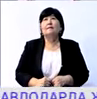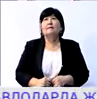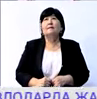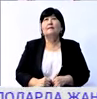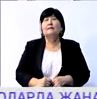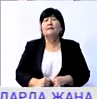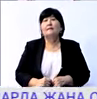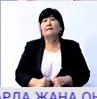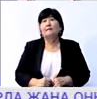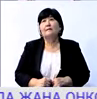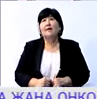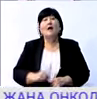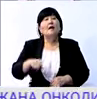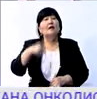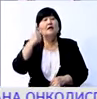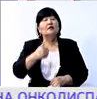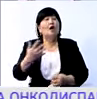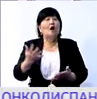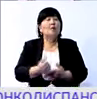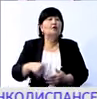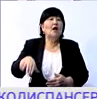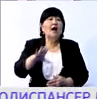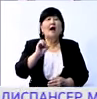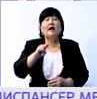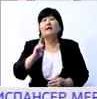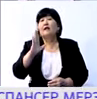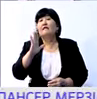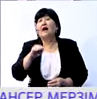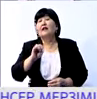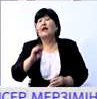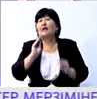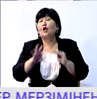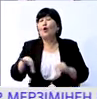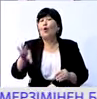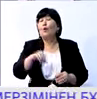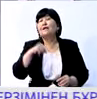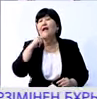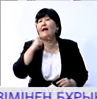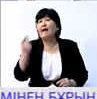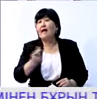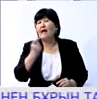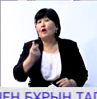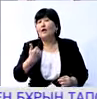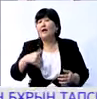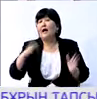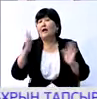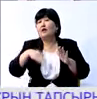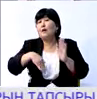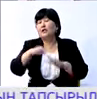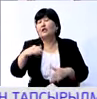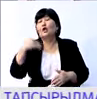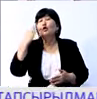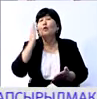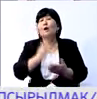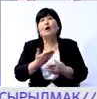Это IT квартал. Келер жылы бұйырса аймақта IT квартал жасақтап, облыстың экономикалық климатын жақсартуды мақсат етіп